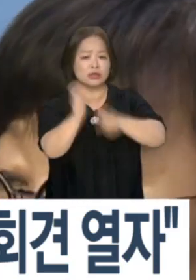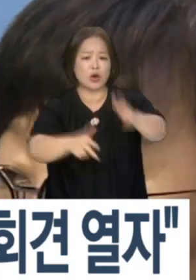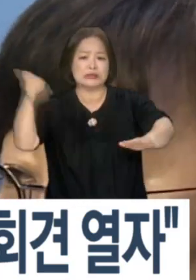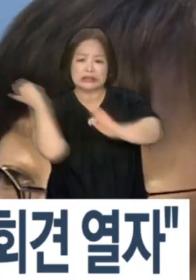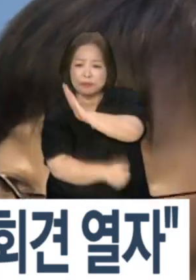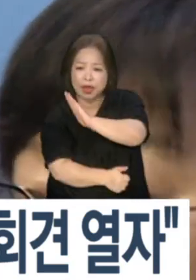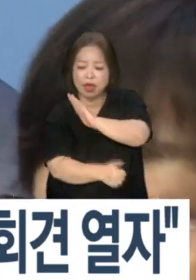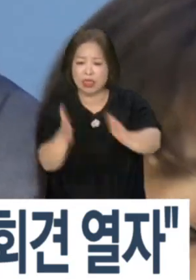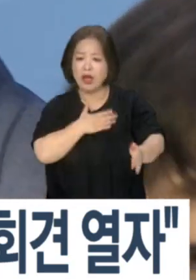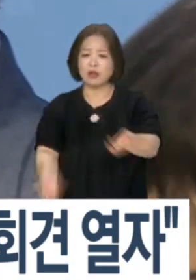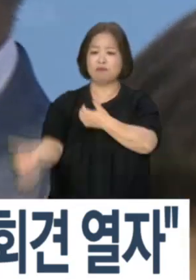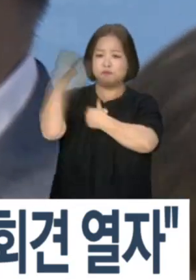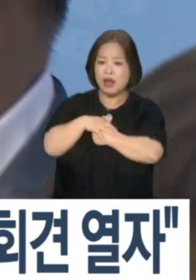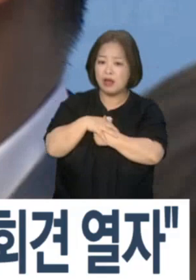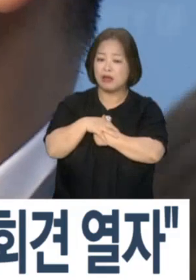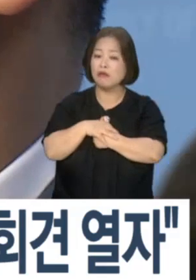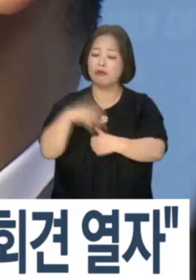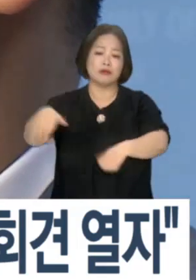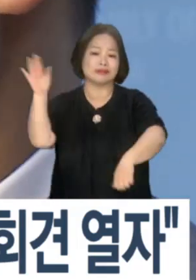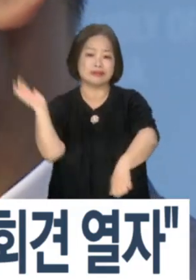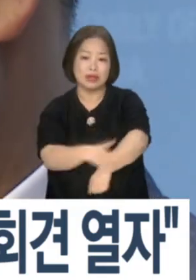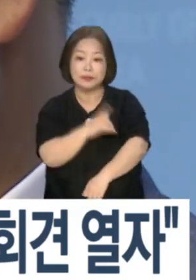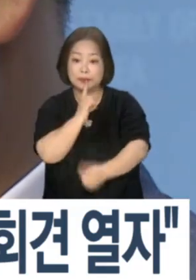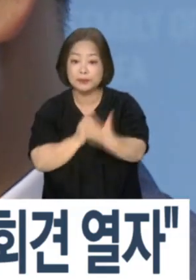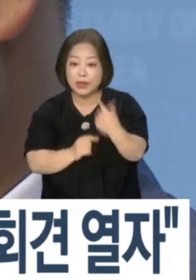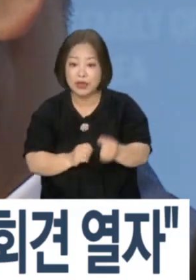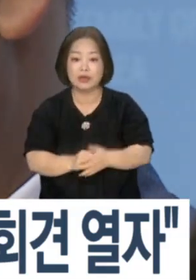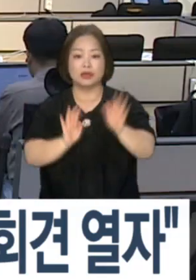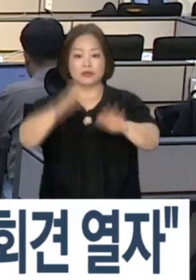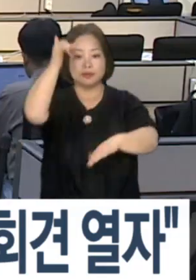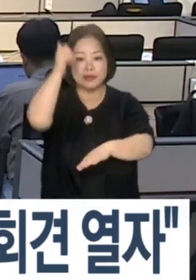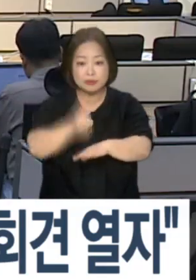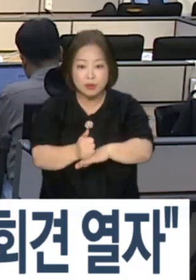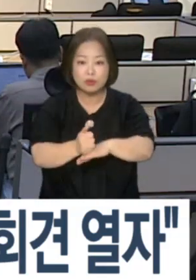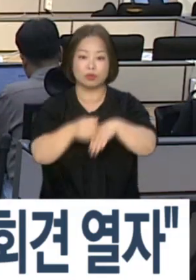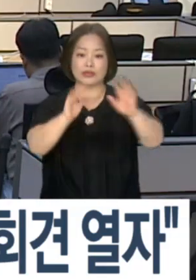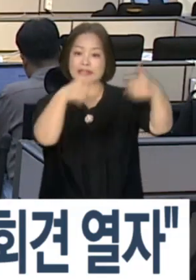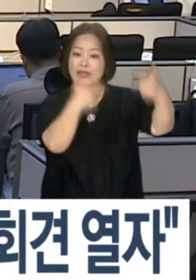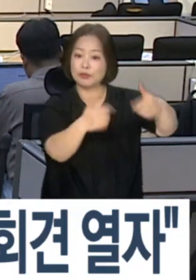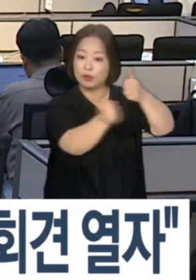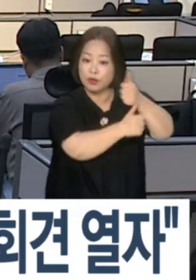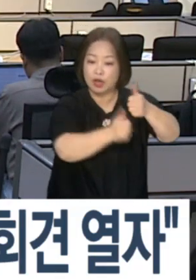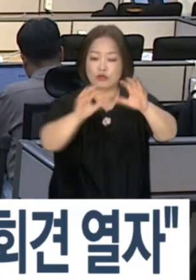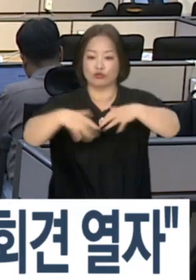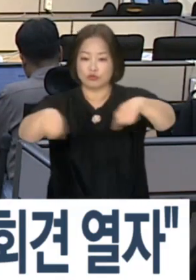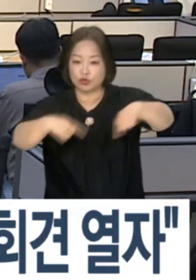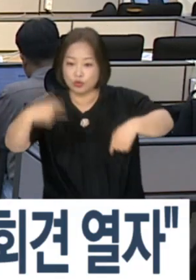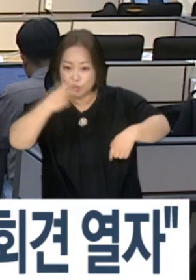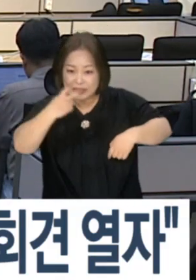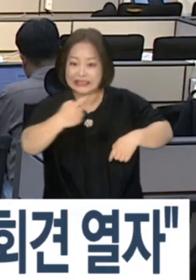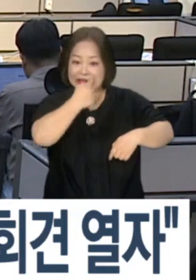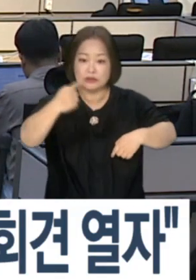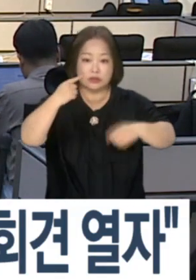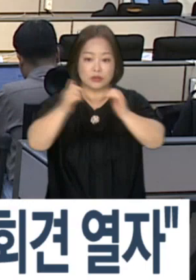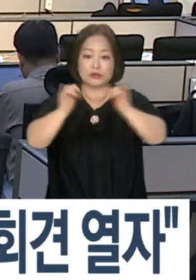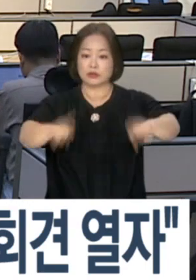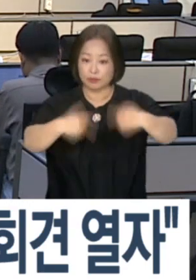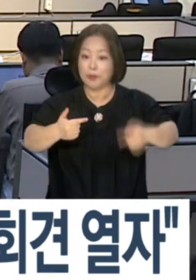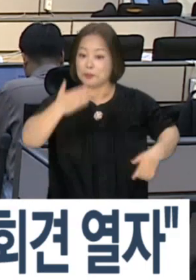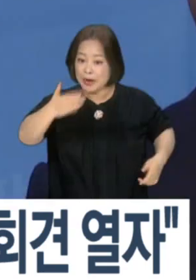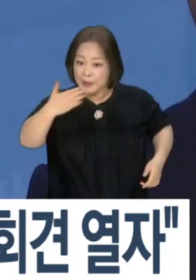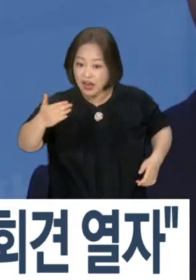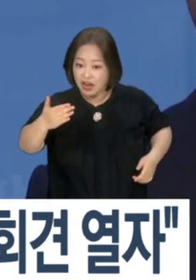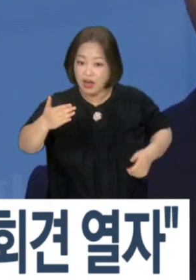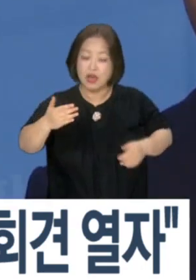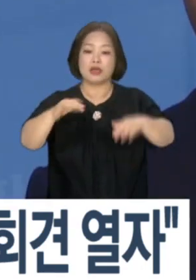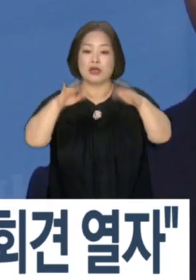것은 온당치 못한 처사라고 밝혔습니다. 마지막으로 상임이나 국정조사에 증인으로 참석하겠다면서